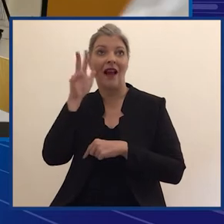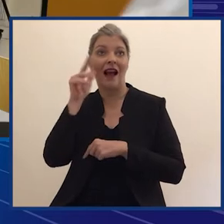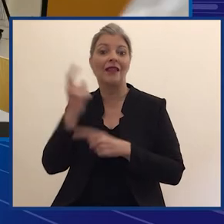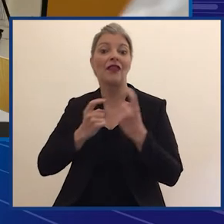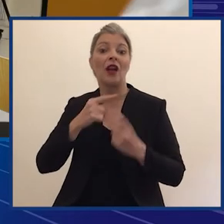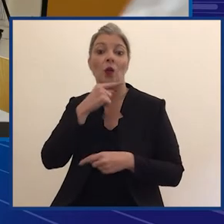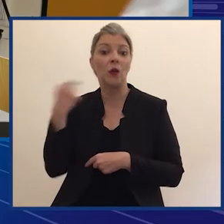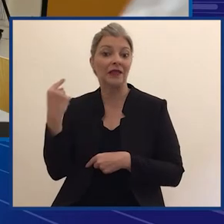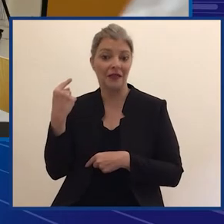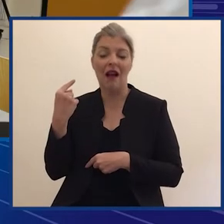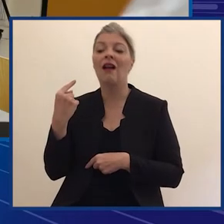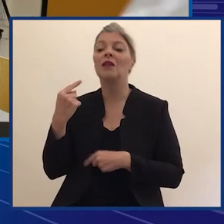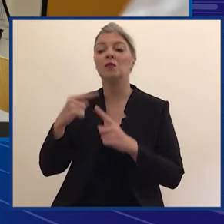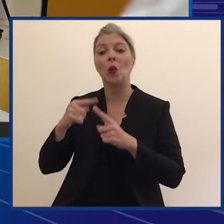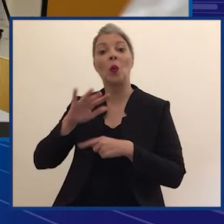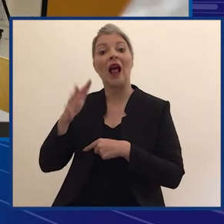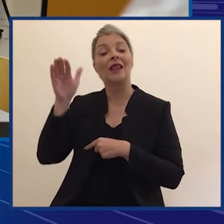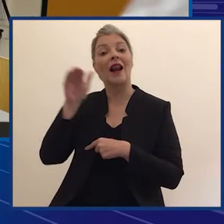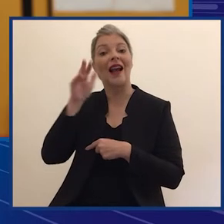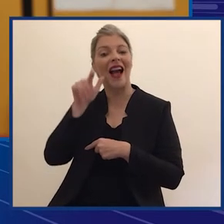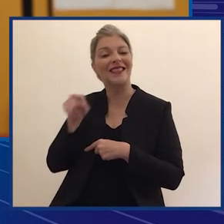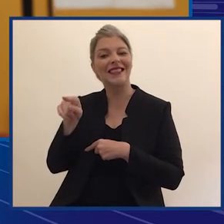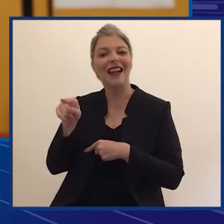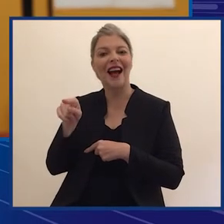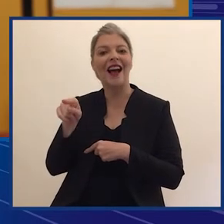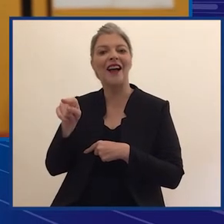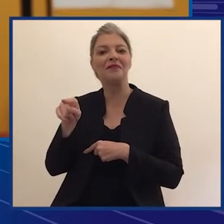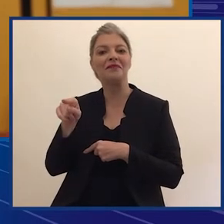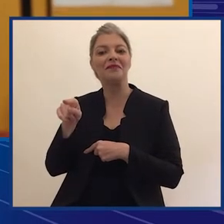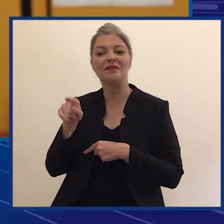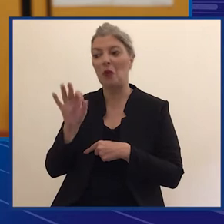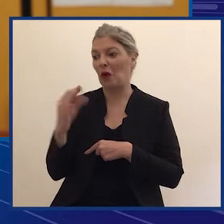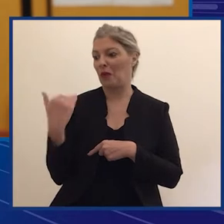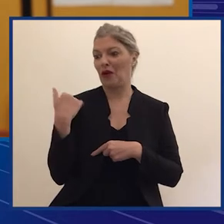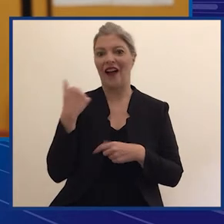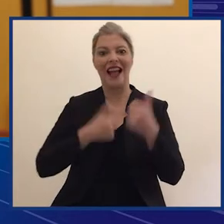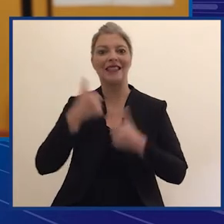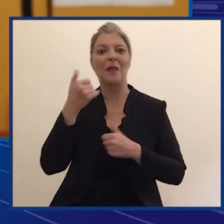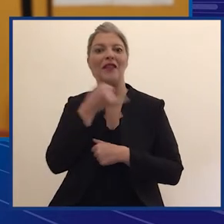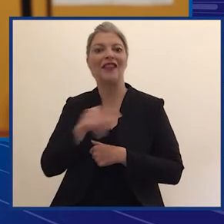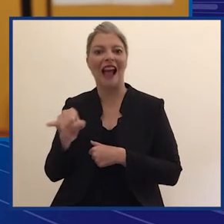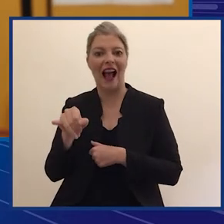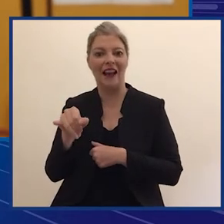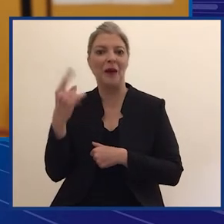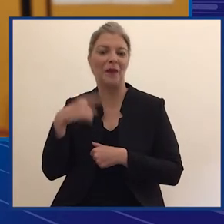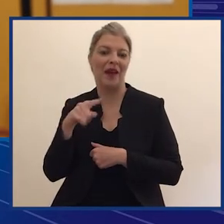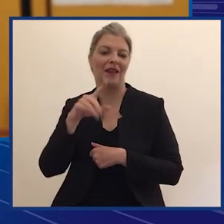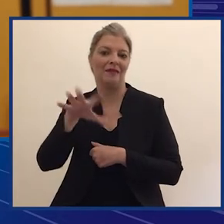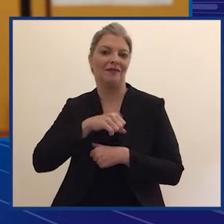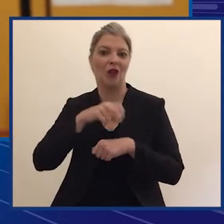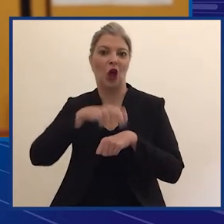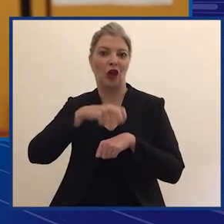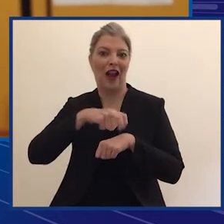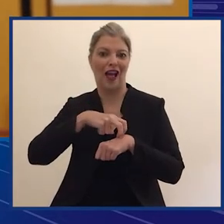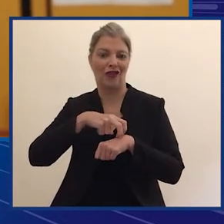vengono dalla Russia. Un'altra ragazza russa si è appena fatto l'esame finale per conseguimento del titolo di dottorato. Altri